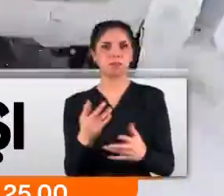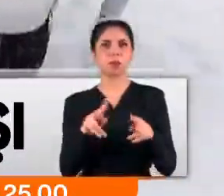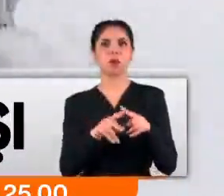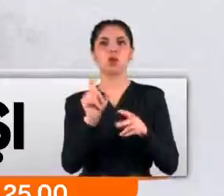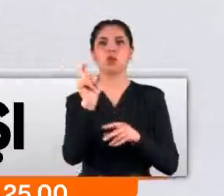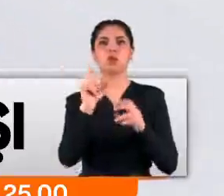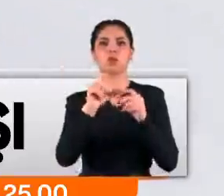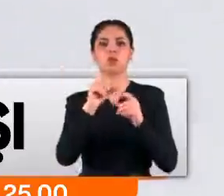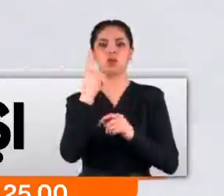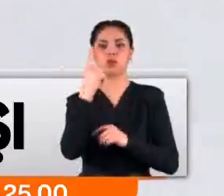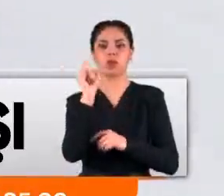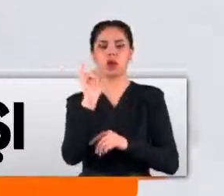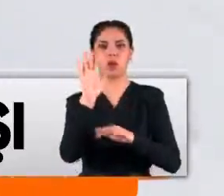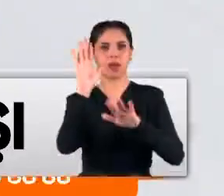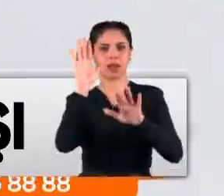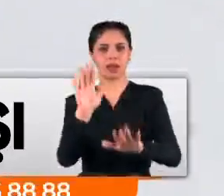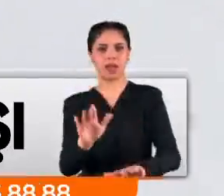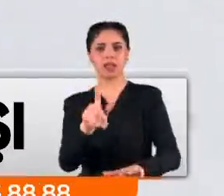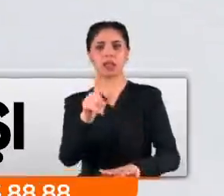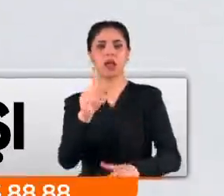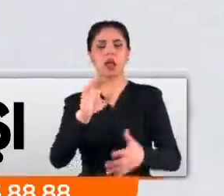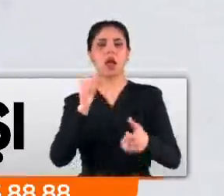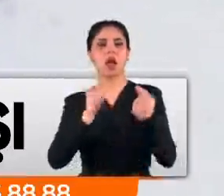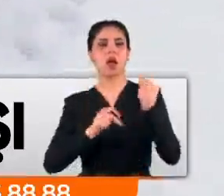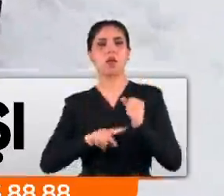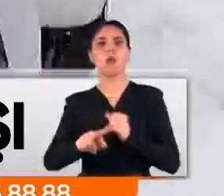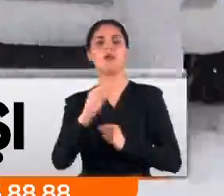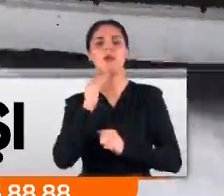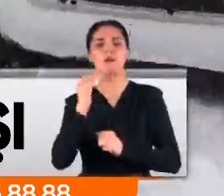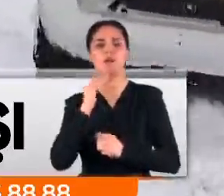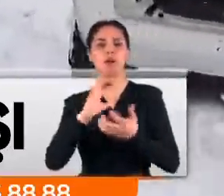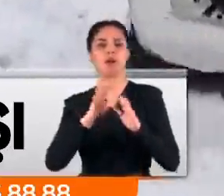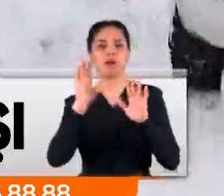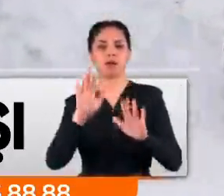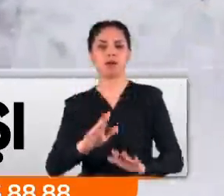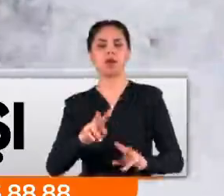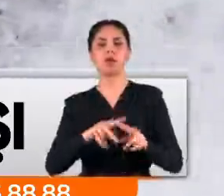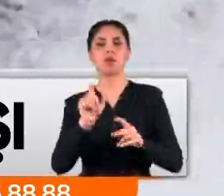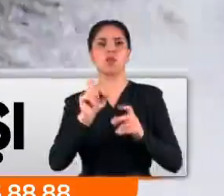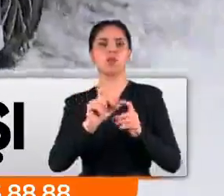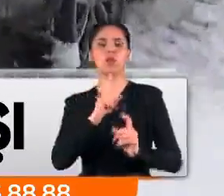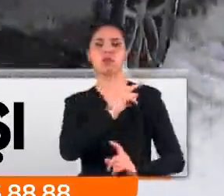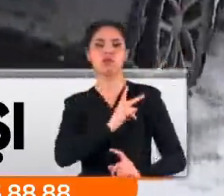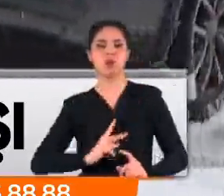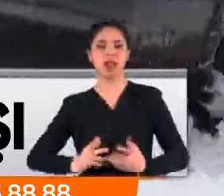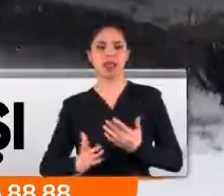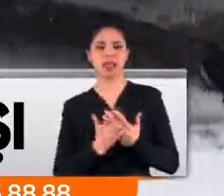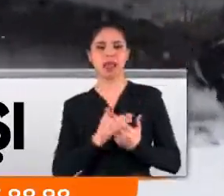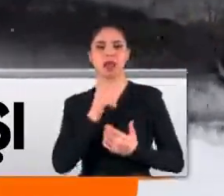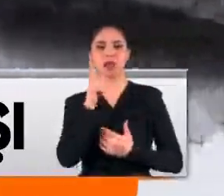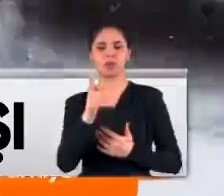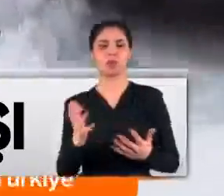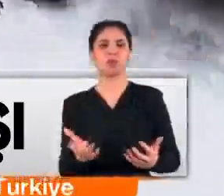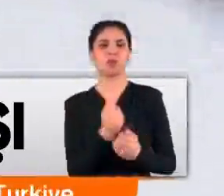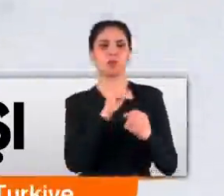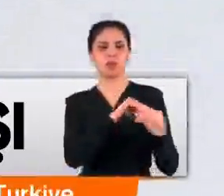bir kilometre kala aracımız şu an kara saplanmış durumda. Muş Belediyesi'nden yardım istedik. Bir kar küreme aracı bizi